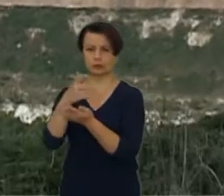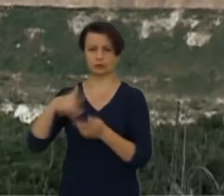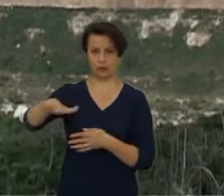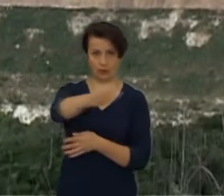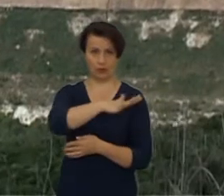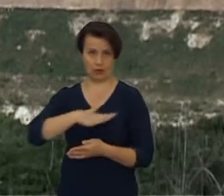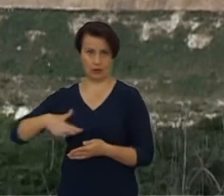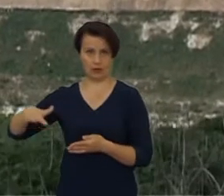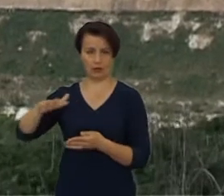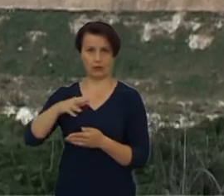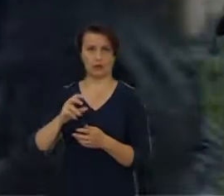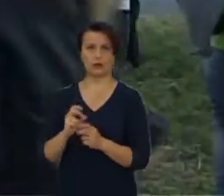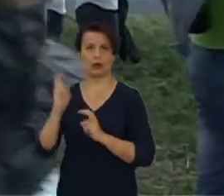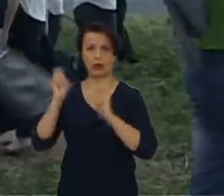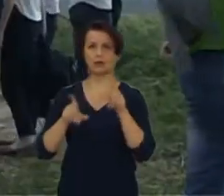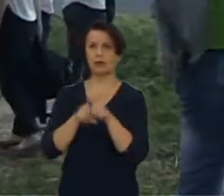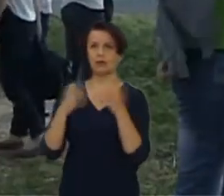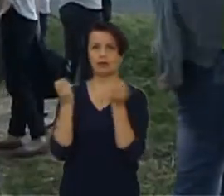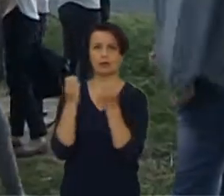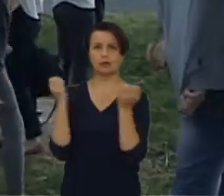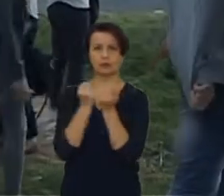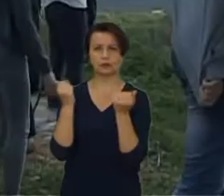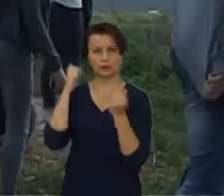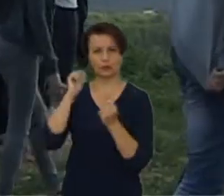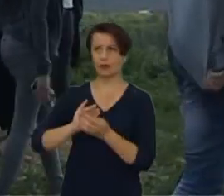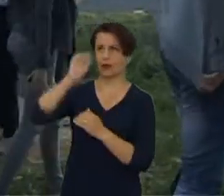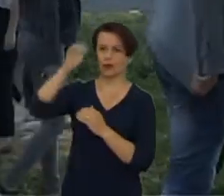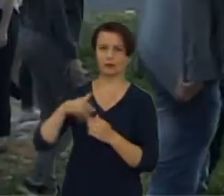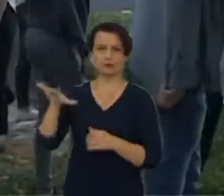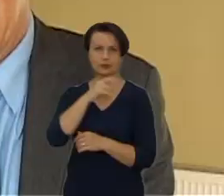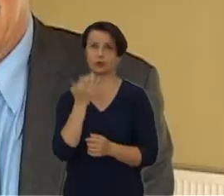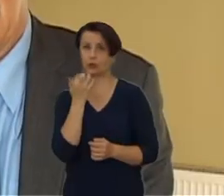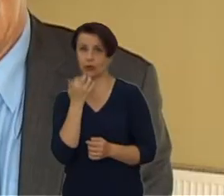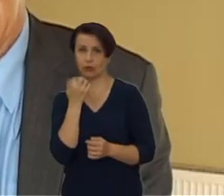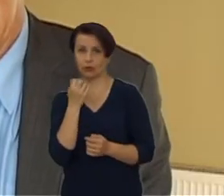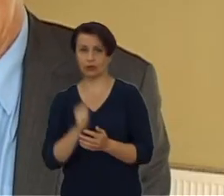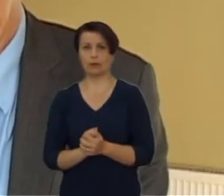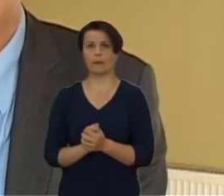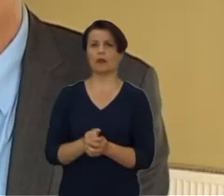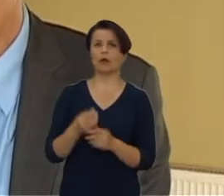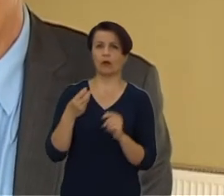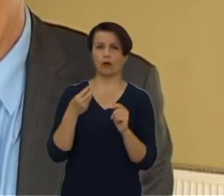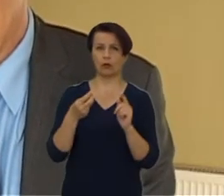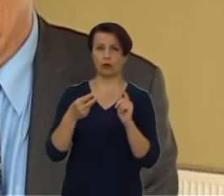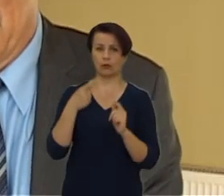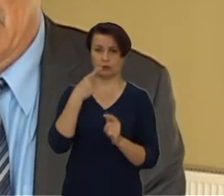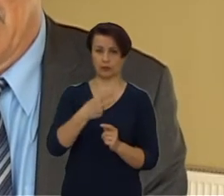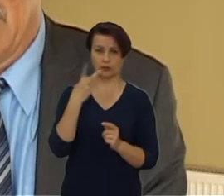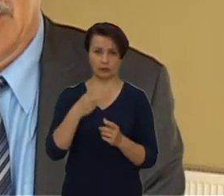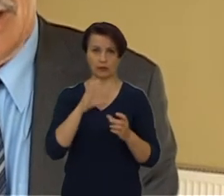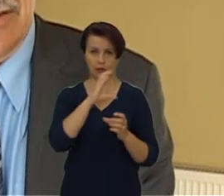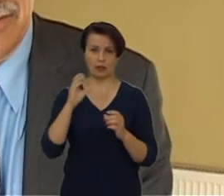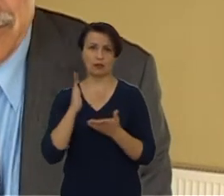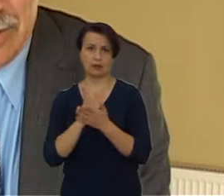po teritoriją ir ekskursija į Gipso kalnus, kurie domina visus labai. Trečioji dalis, sakykime, jį kasmet turbūt keičiasi. Pirmos